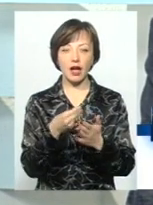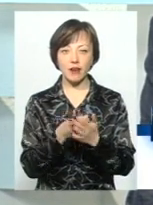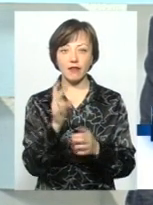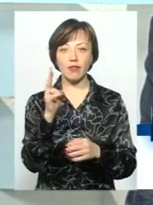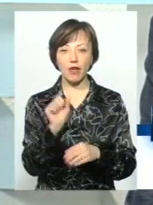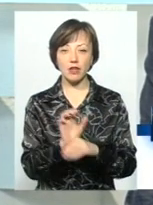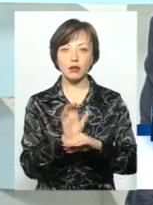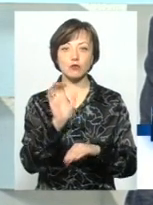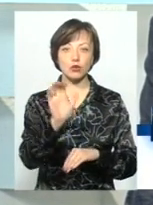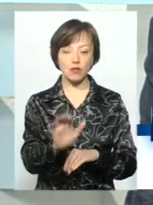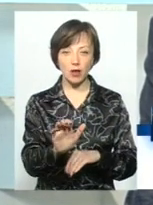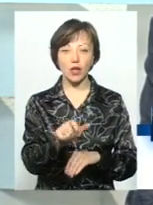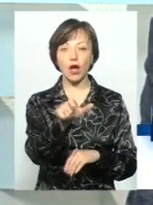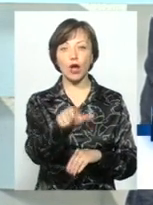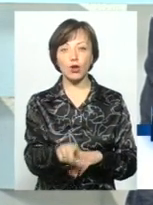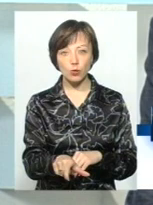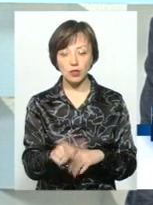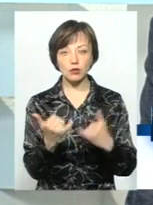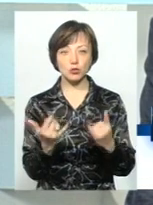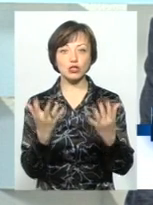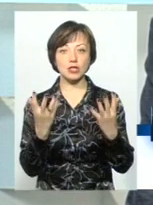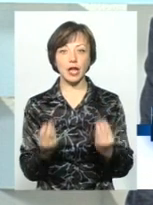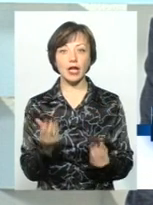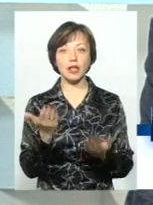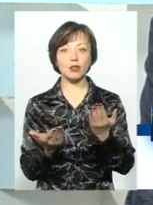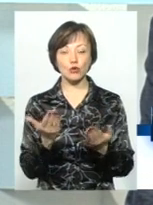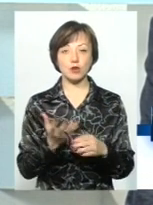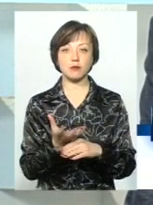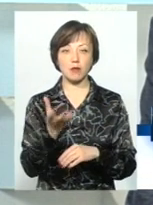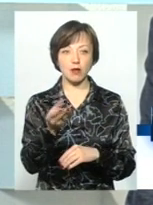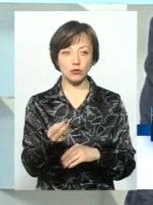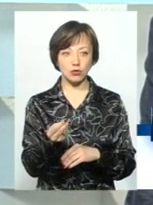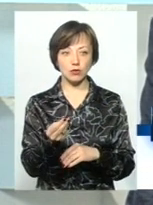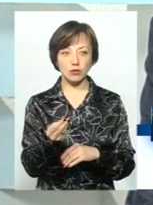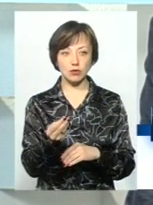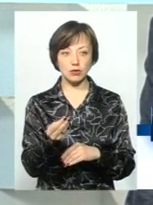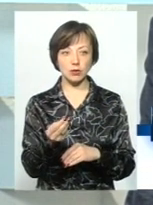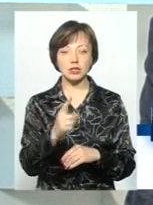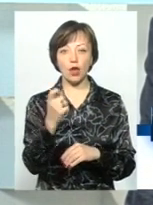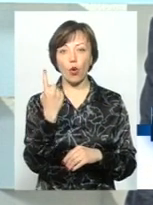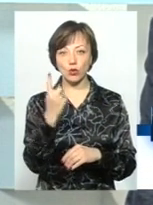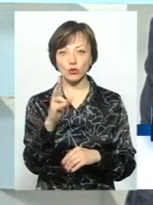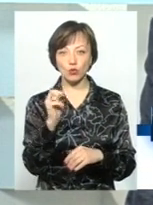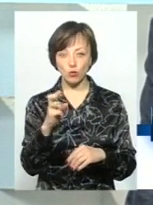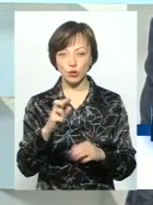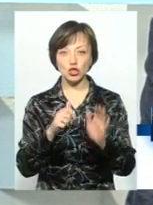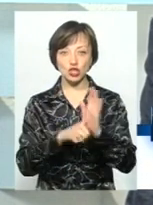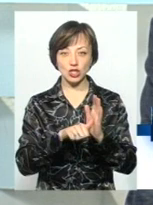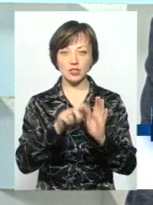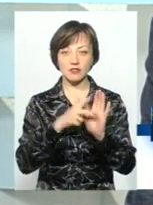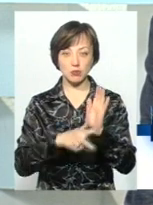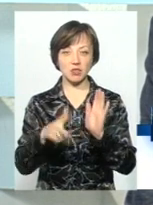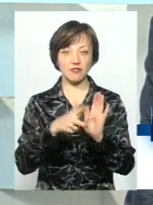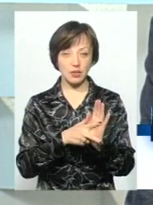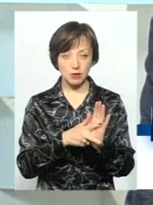транспортування. Тобто споживач на сьогоднішній день, якщо він навіть сплачує за один куб 6 гривень 88